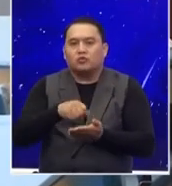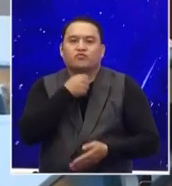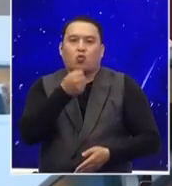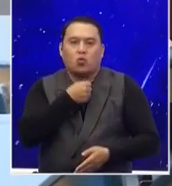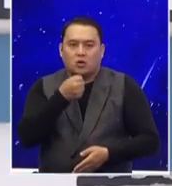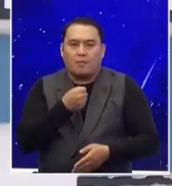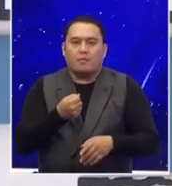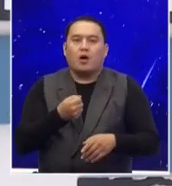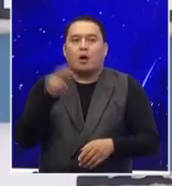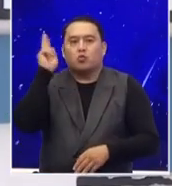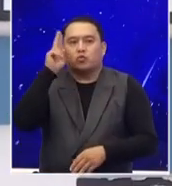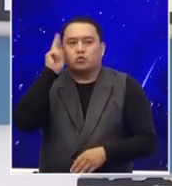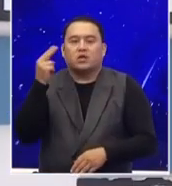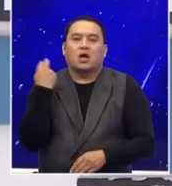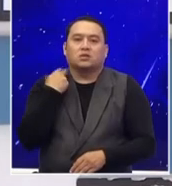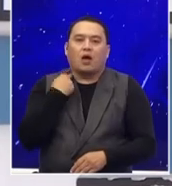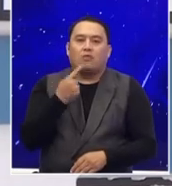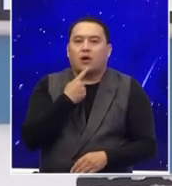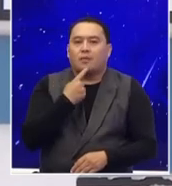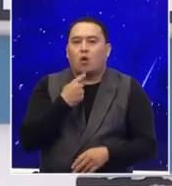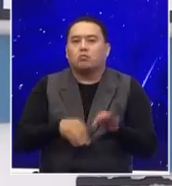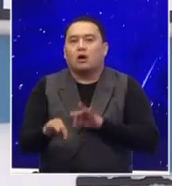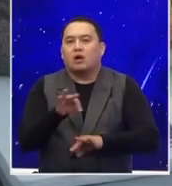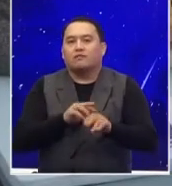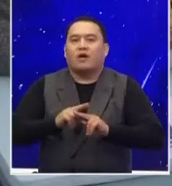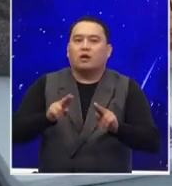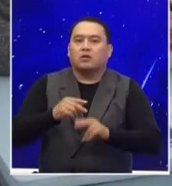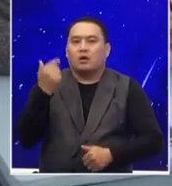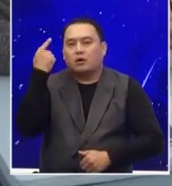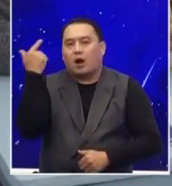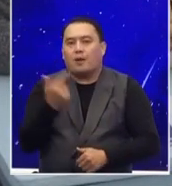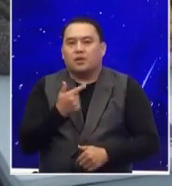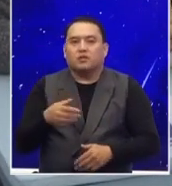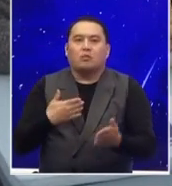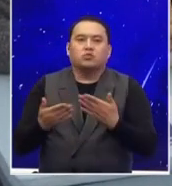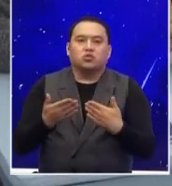взрослые. Помимо обучения языку, проект предусматривает и воспитание грамотности